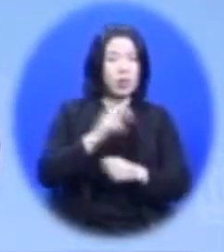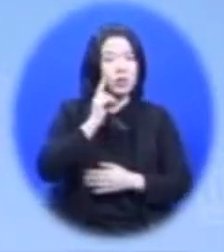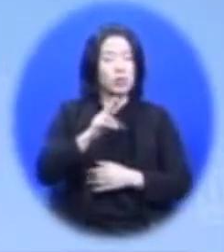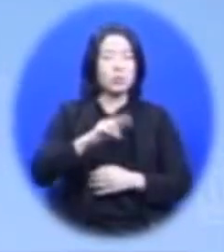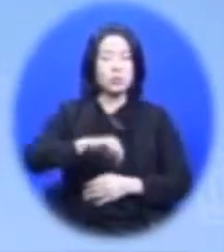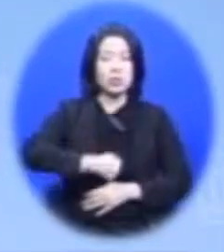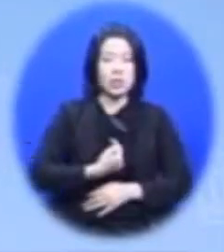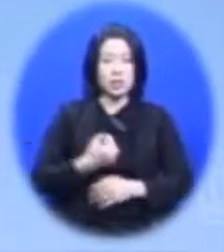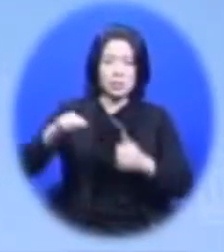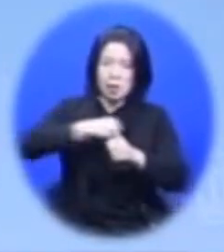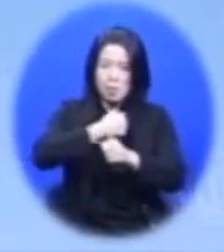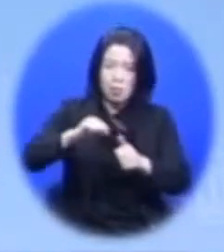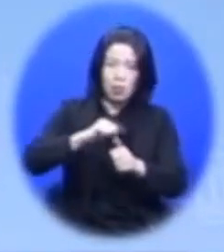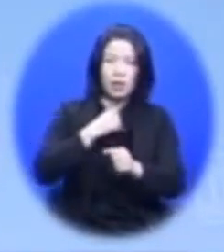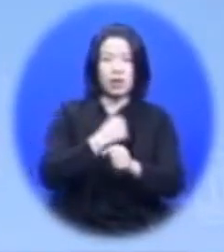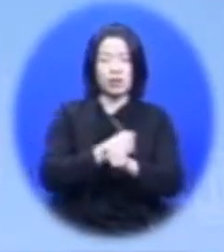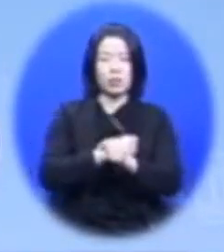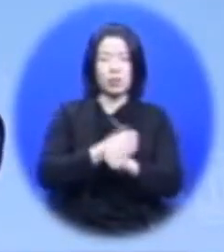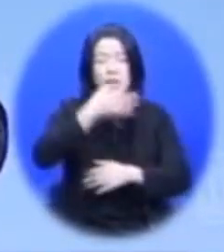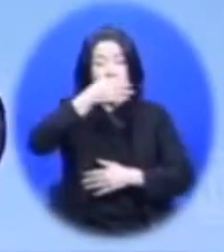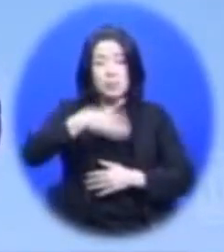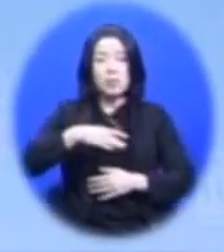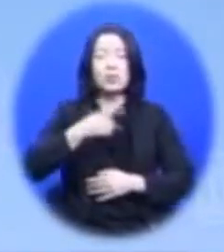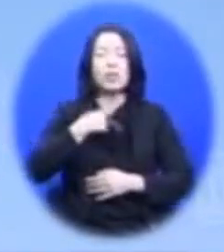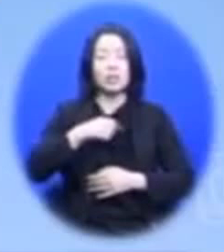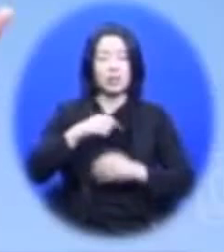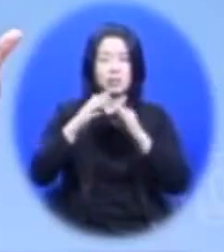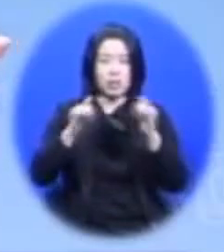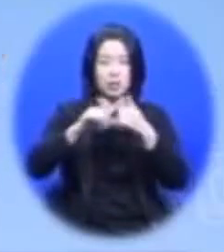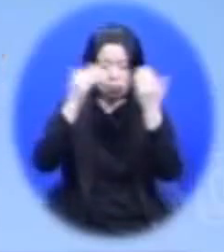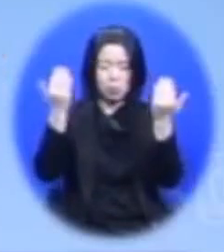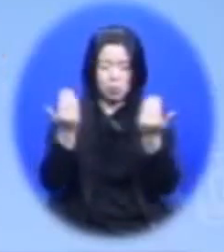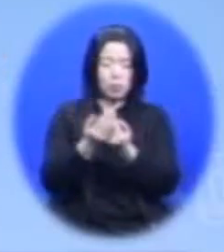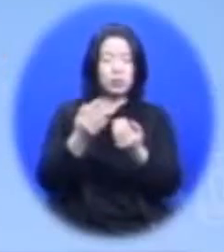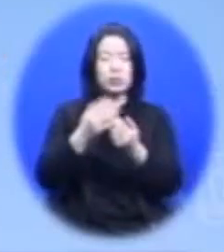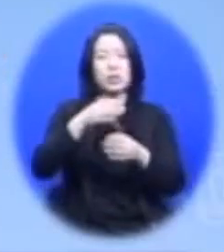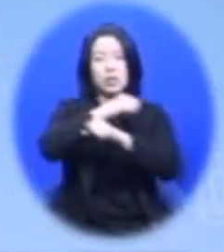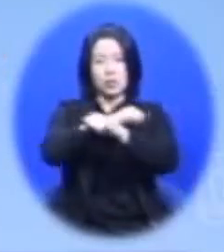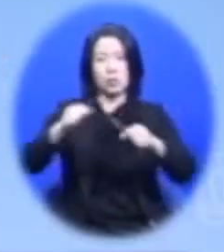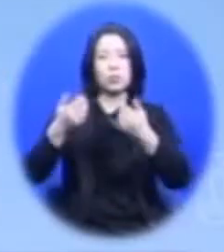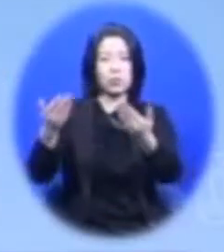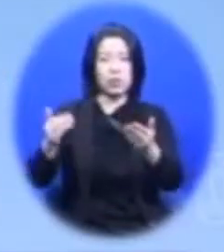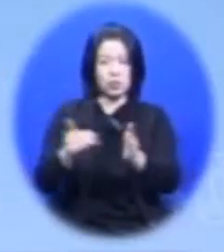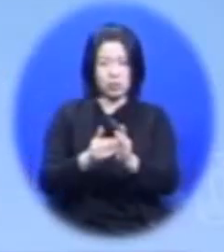너무너무 자기를 폭행하고 힘들게 했던 이들도 다 용서했습니다.